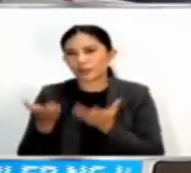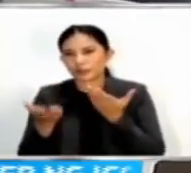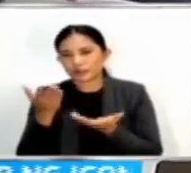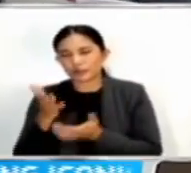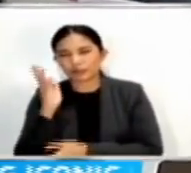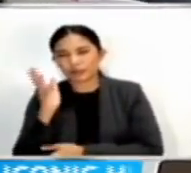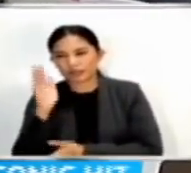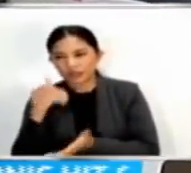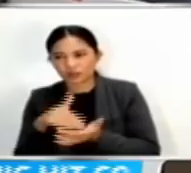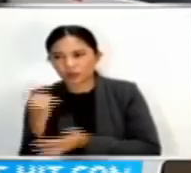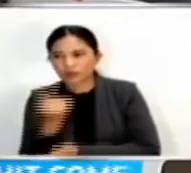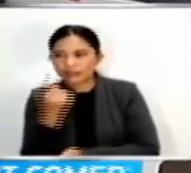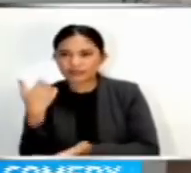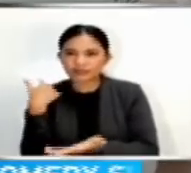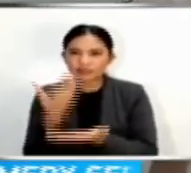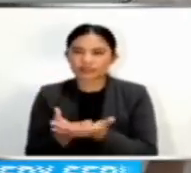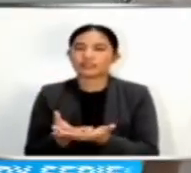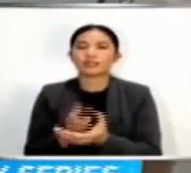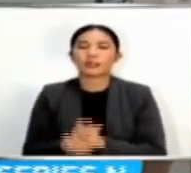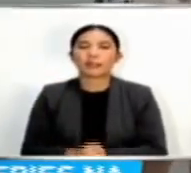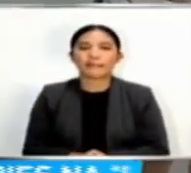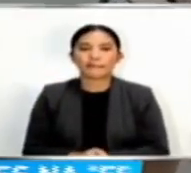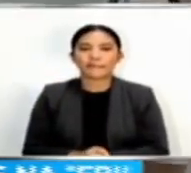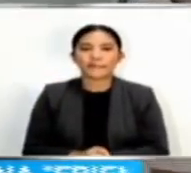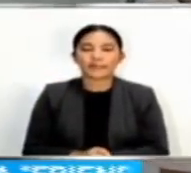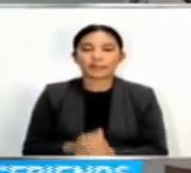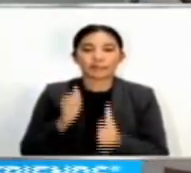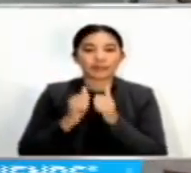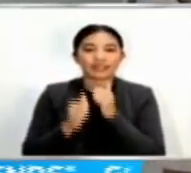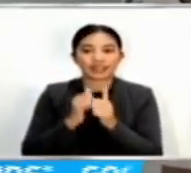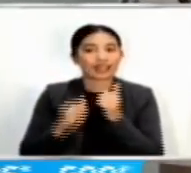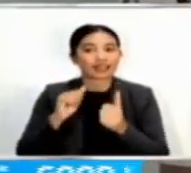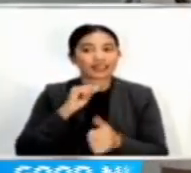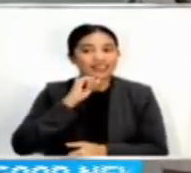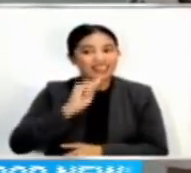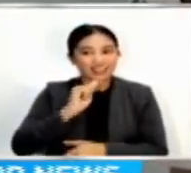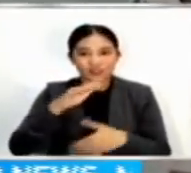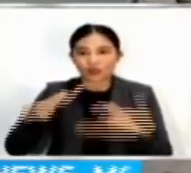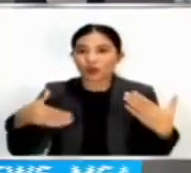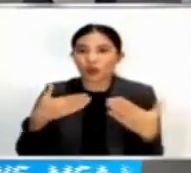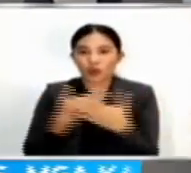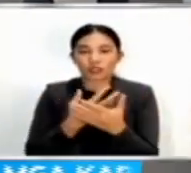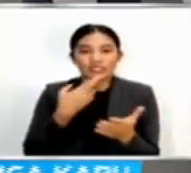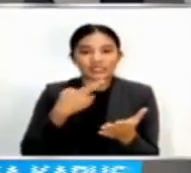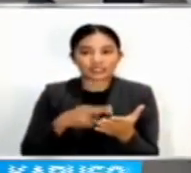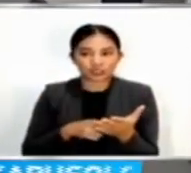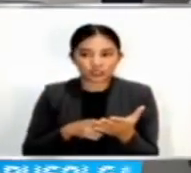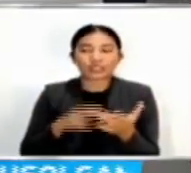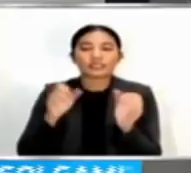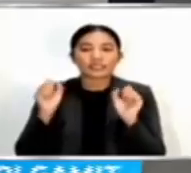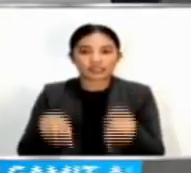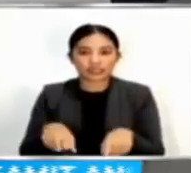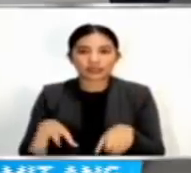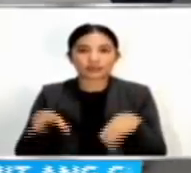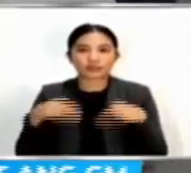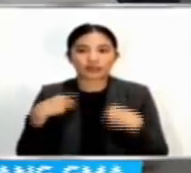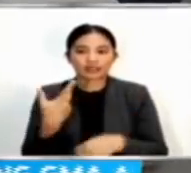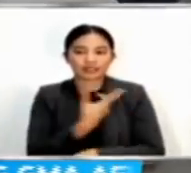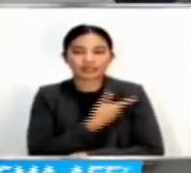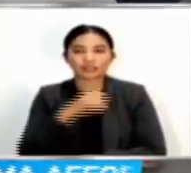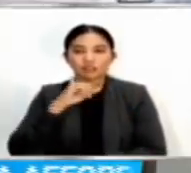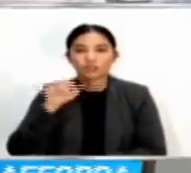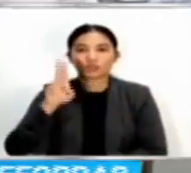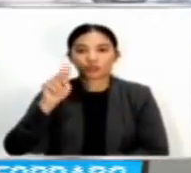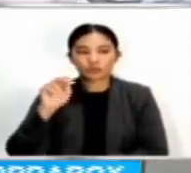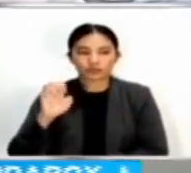po talaga lahat nung nag-register ay sa June mababakunahan. Mm-hmm. Pero tiyak na pong may darating na Moderna para po sa